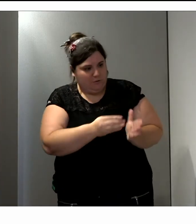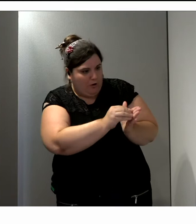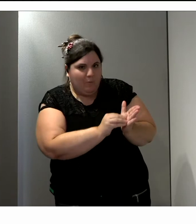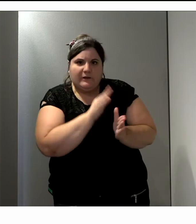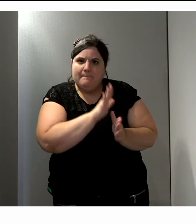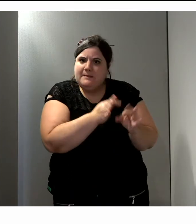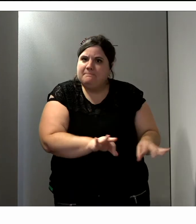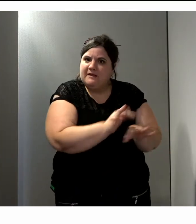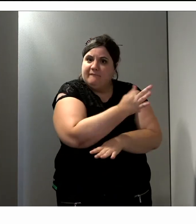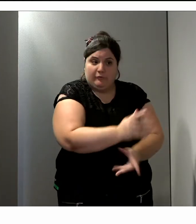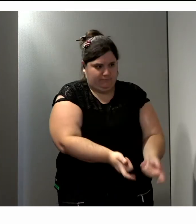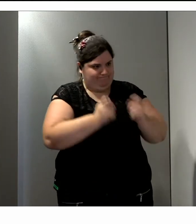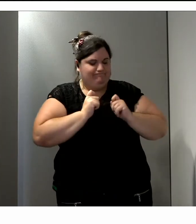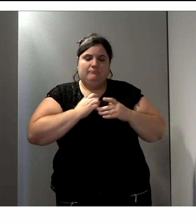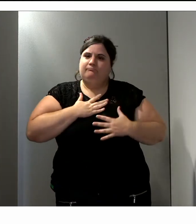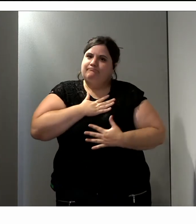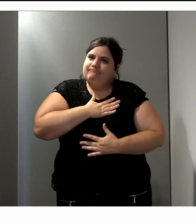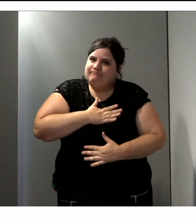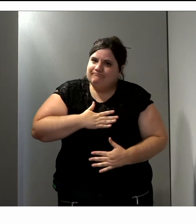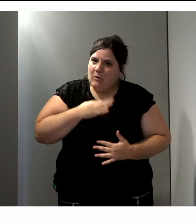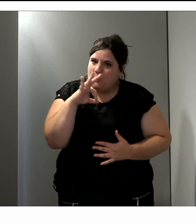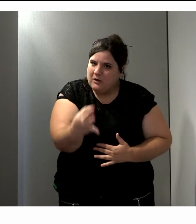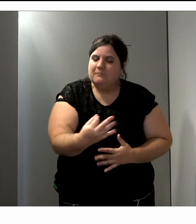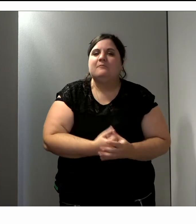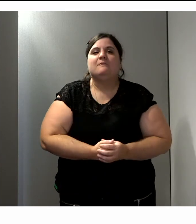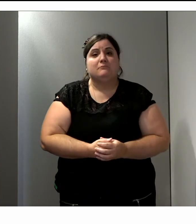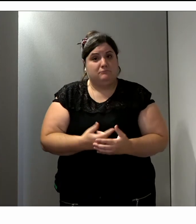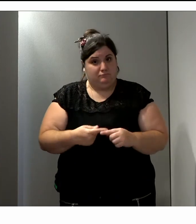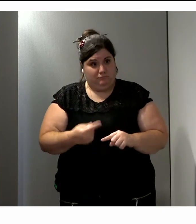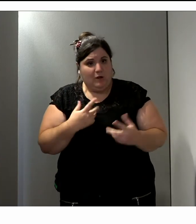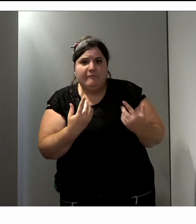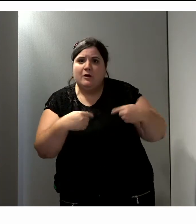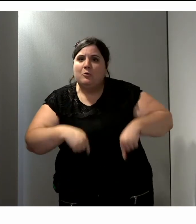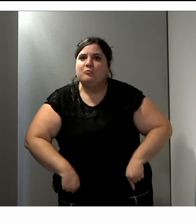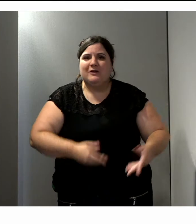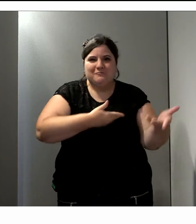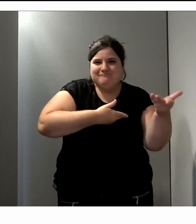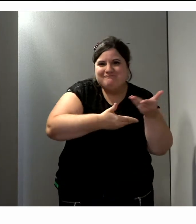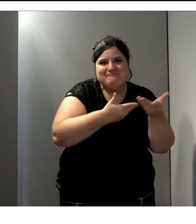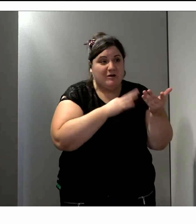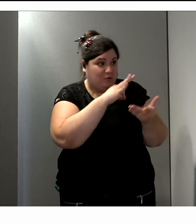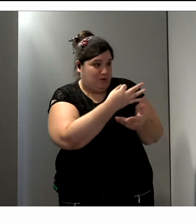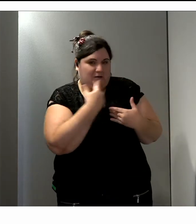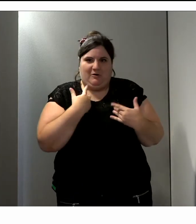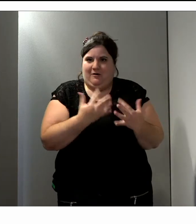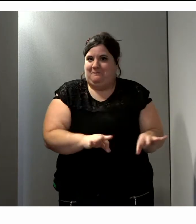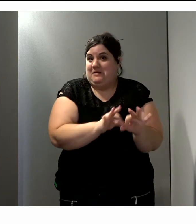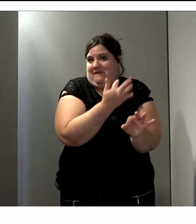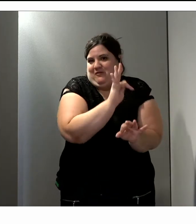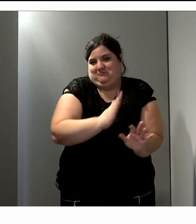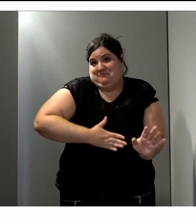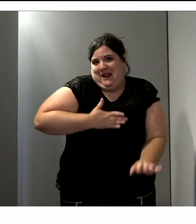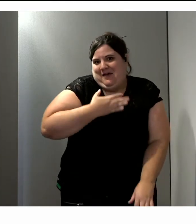France. Comme j'avais dit dans mon discours avec le gouvernement, j'aime la France. J'y habitais maintenant il y a 25